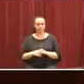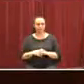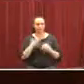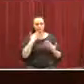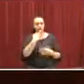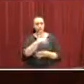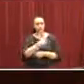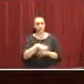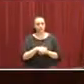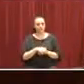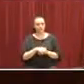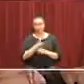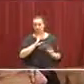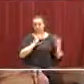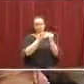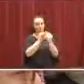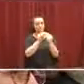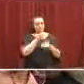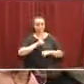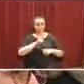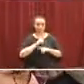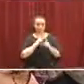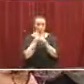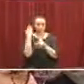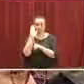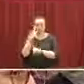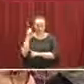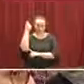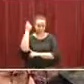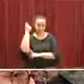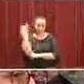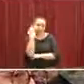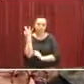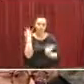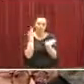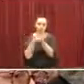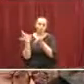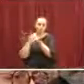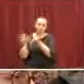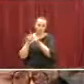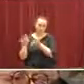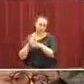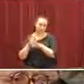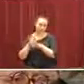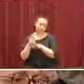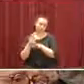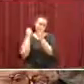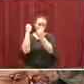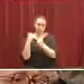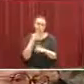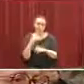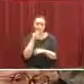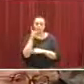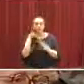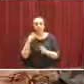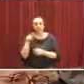Gràcies, president. Estem totalment d'acord. Esperem que aquesta moció sigui un èxit. Cal fer-los fora de les nostres institucions parasitades i convertides